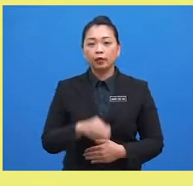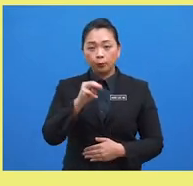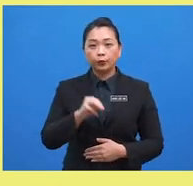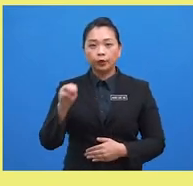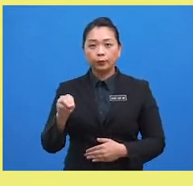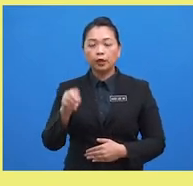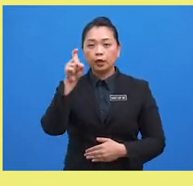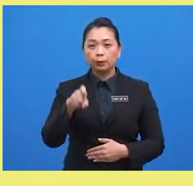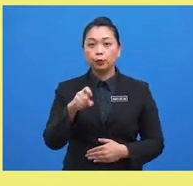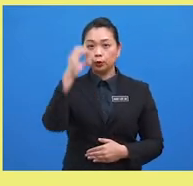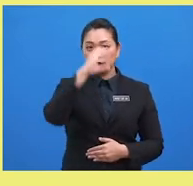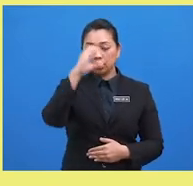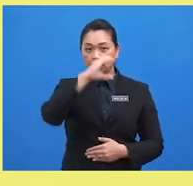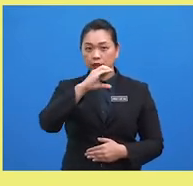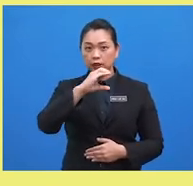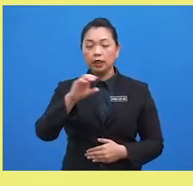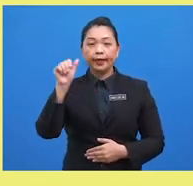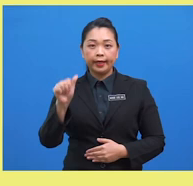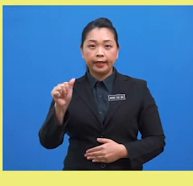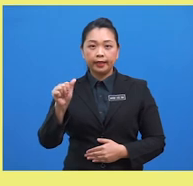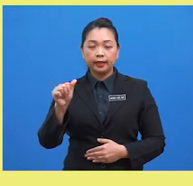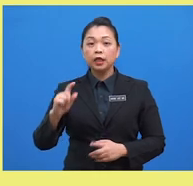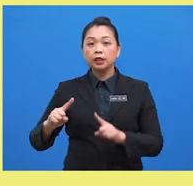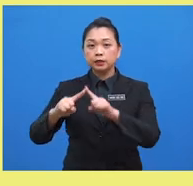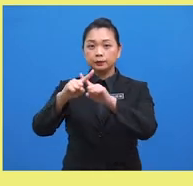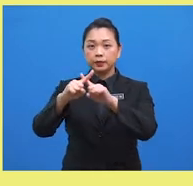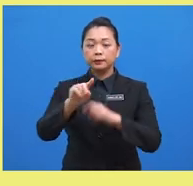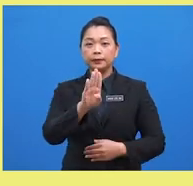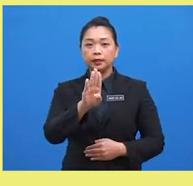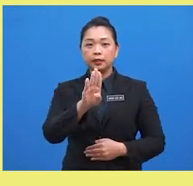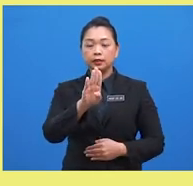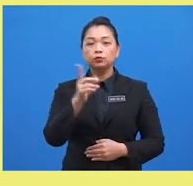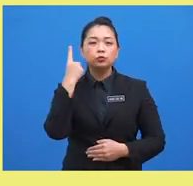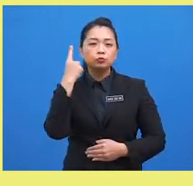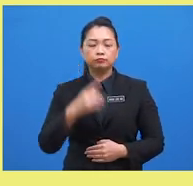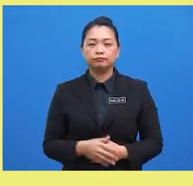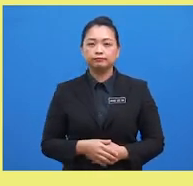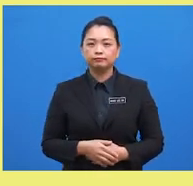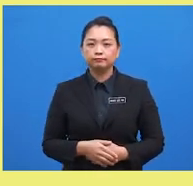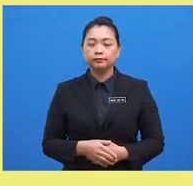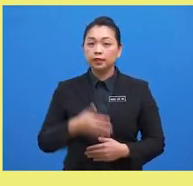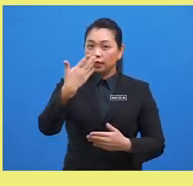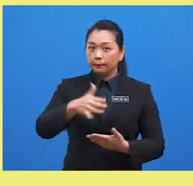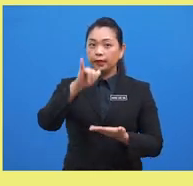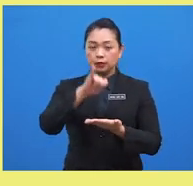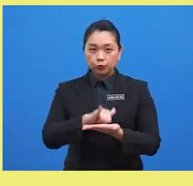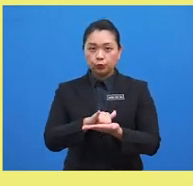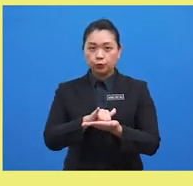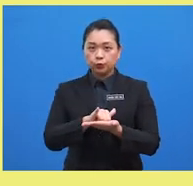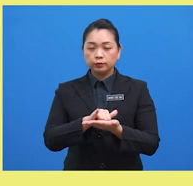murid-murid perlu cari A persilangan B dahulu. Selepas